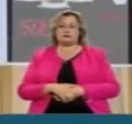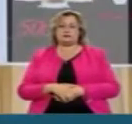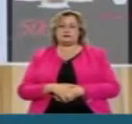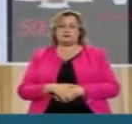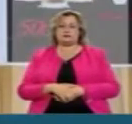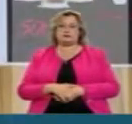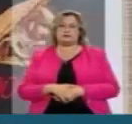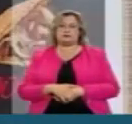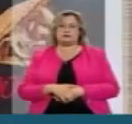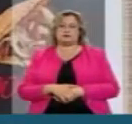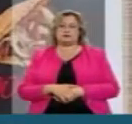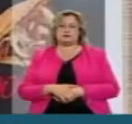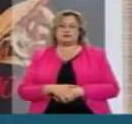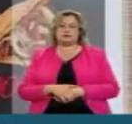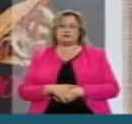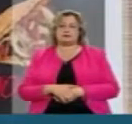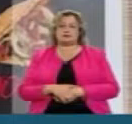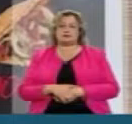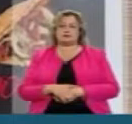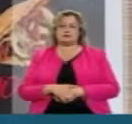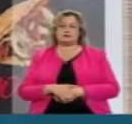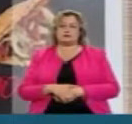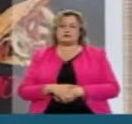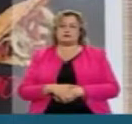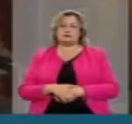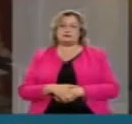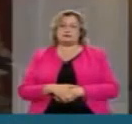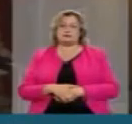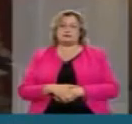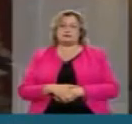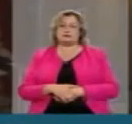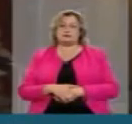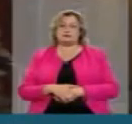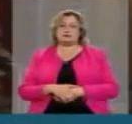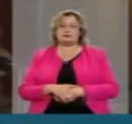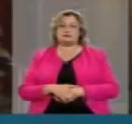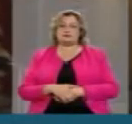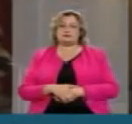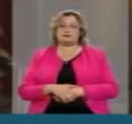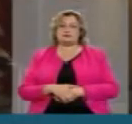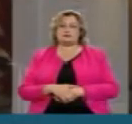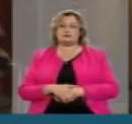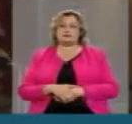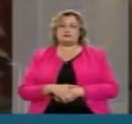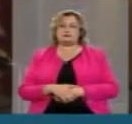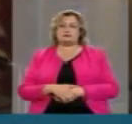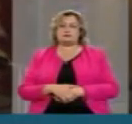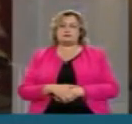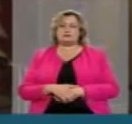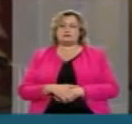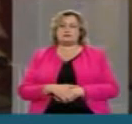қанағаттандырып жүр. Айтуынша, ауданда тез дайындалатын тағам түрлерін тұтынатын тұрғындар саны артқан. Осы бизнесті бастау үшін